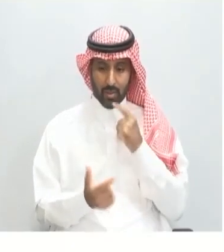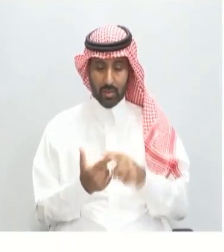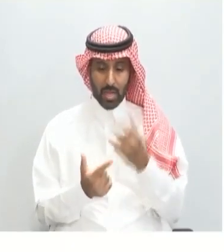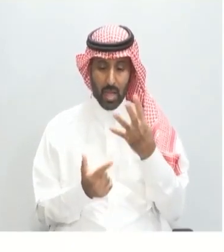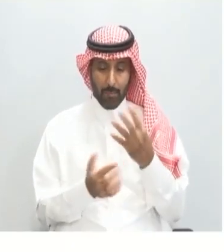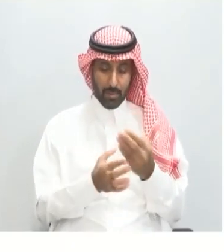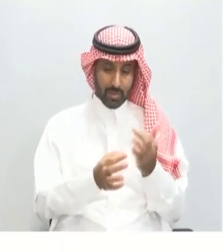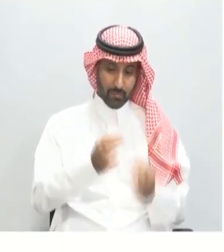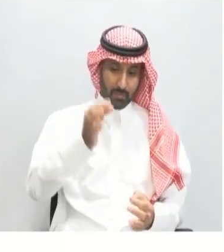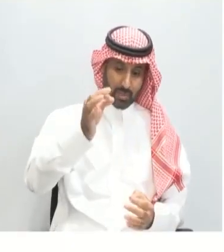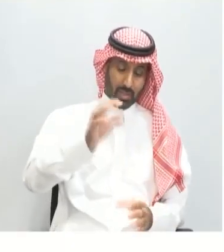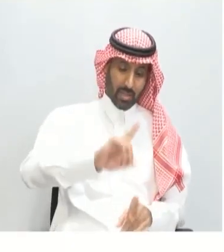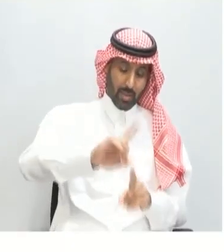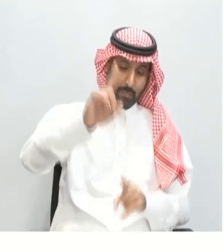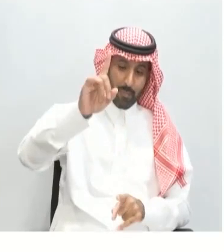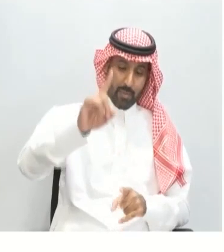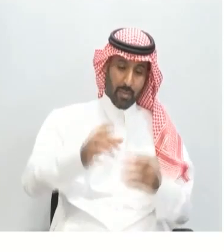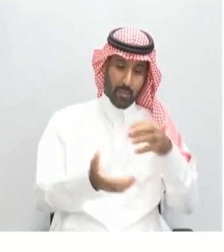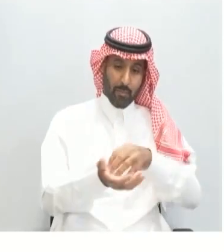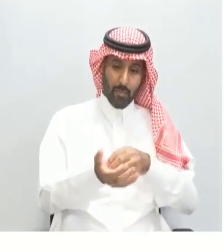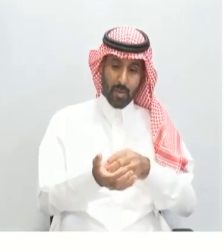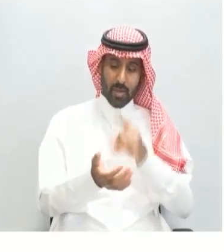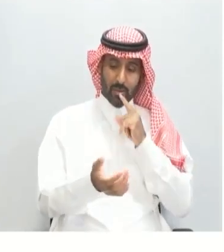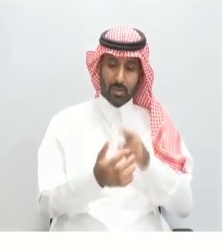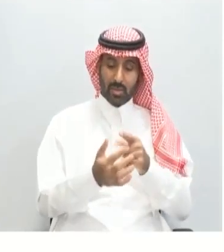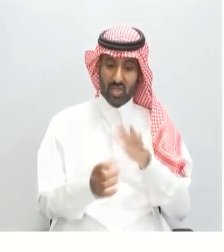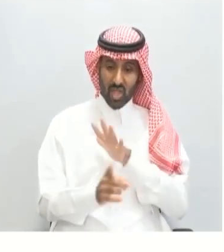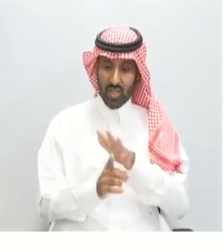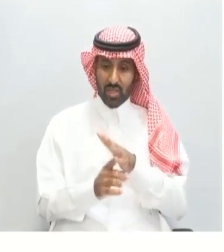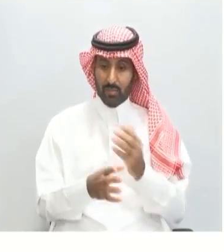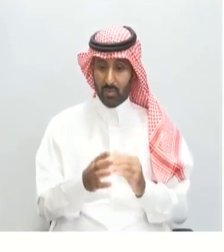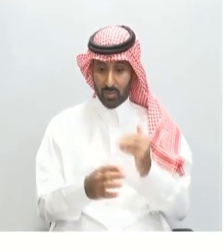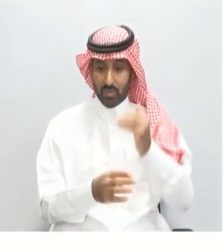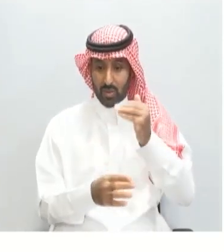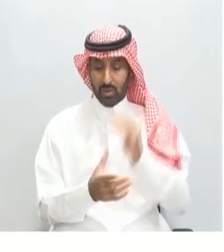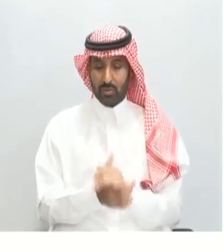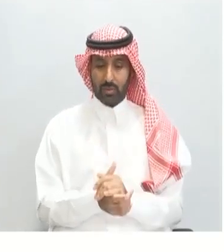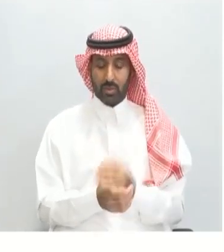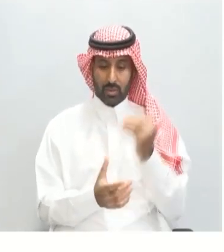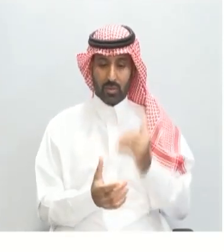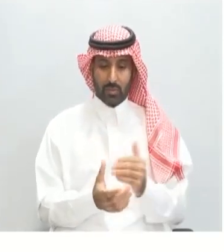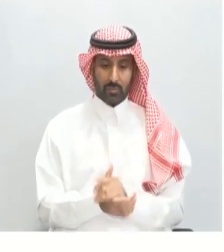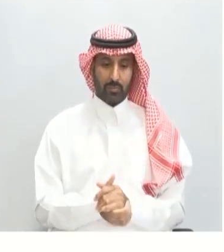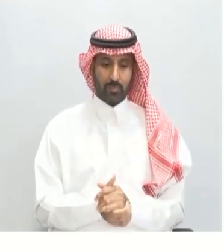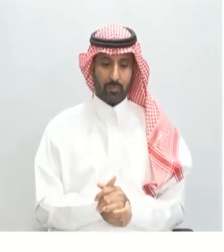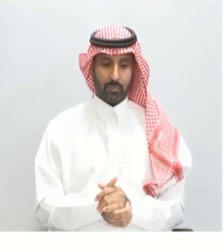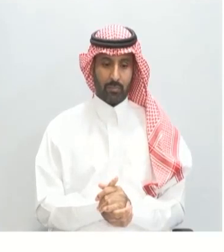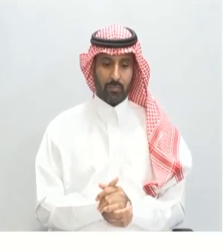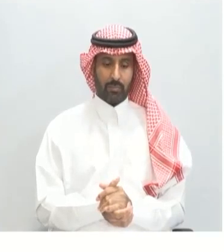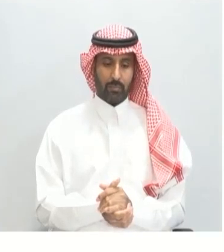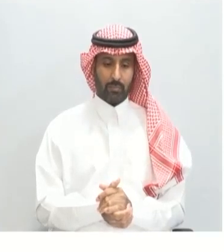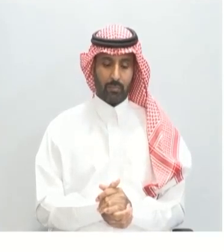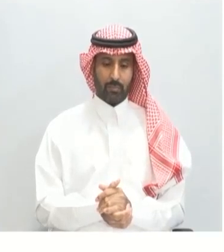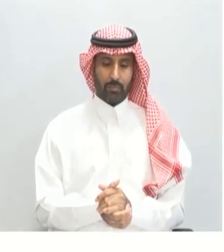البؤره الزلزاليه بعيده عن المدينه ولكن ذات تاثير لانها تكون اسفل المدينه